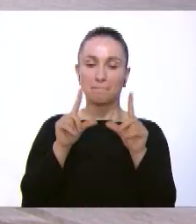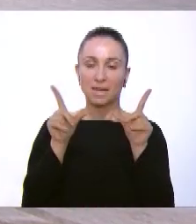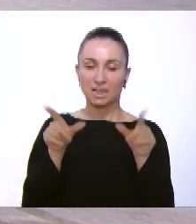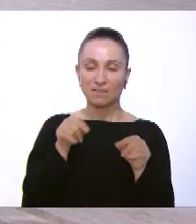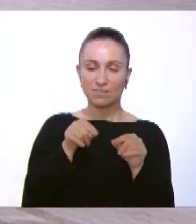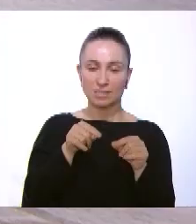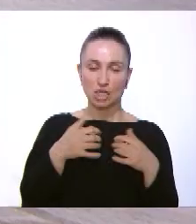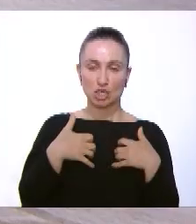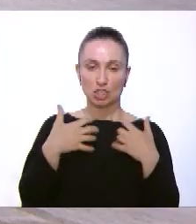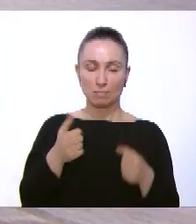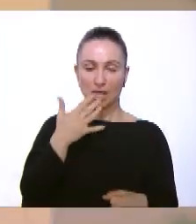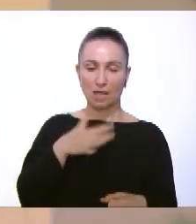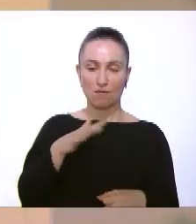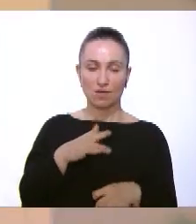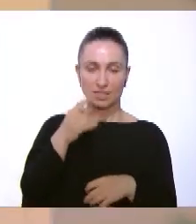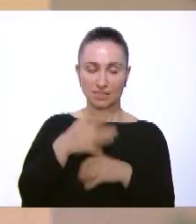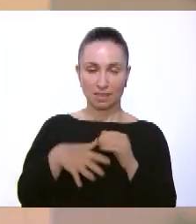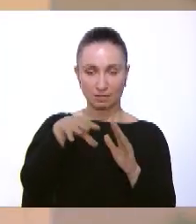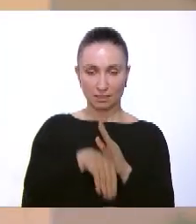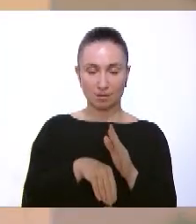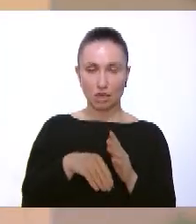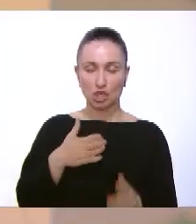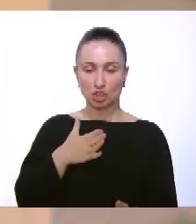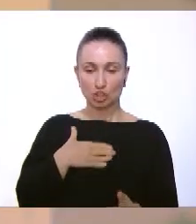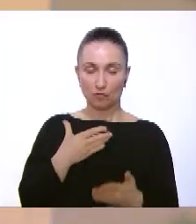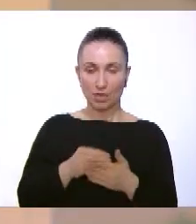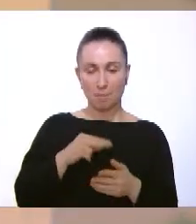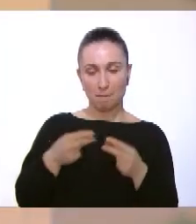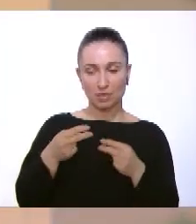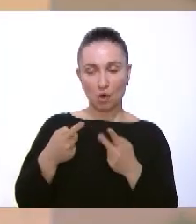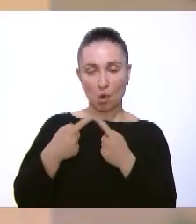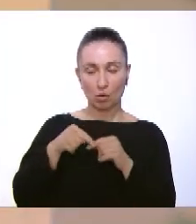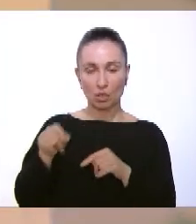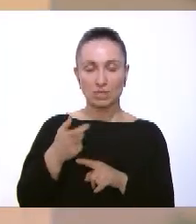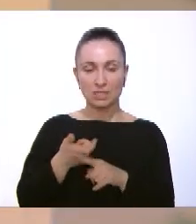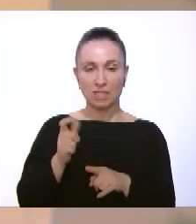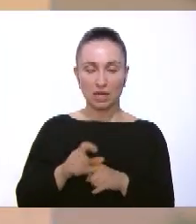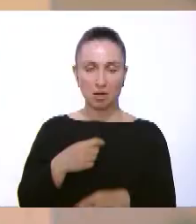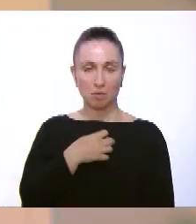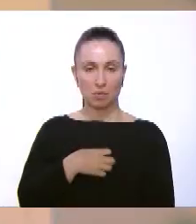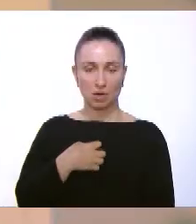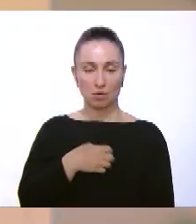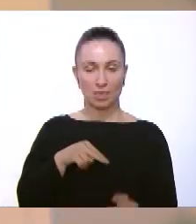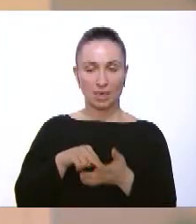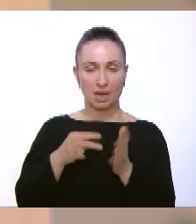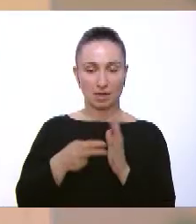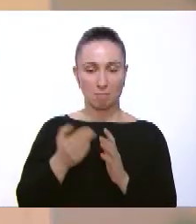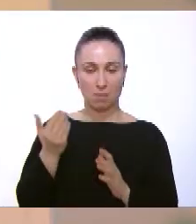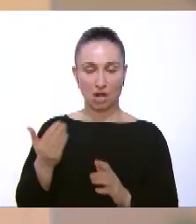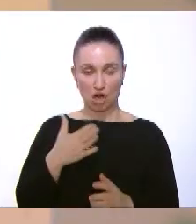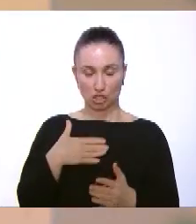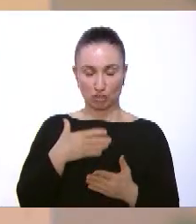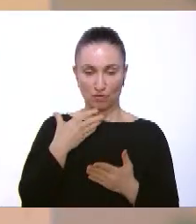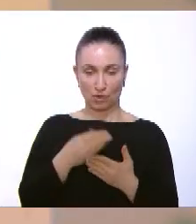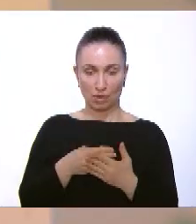ფილტვის ჯანმრთელობის ეროვნული ცენტრის ბაზაზე და ჩვენი პარტნიორი ორგანიზაციის ძალიან მნიშვნელოვანი ესეთი სტრატეგიული ჩვენი